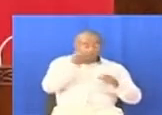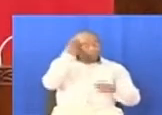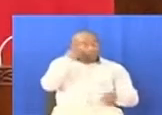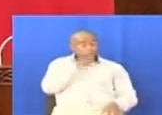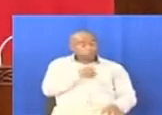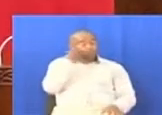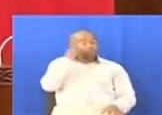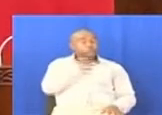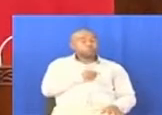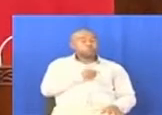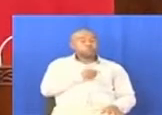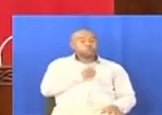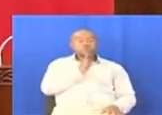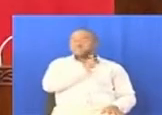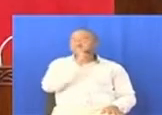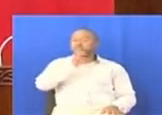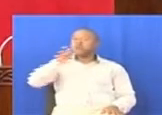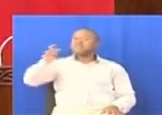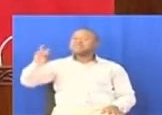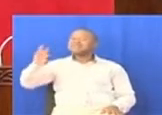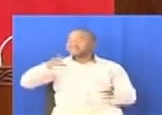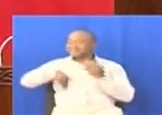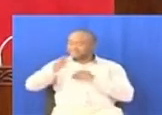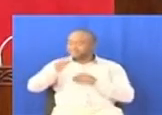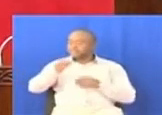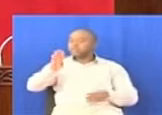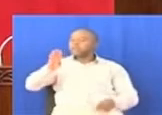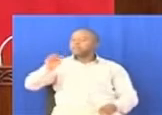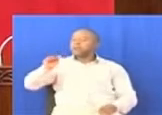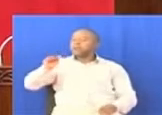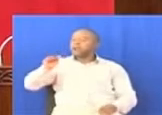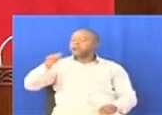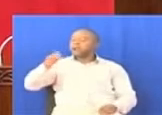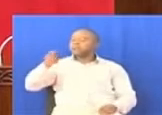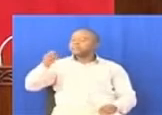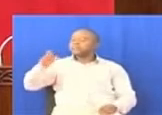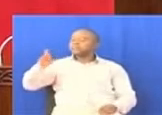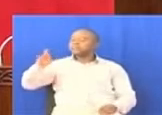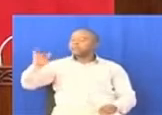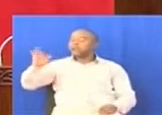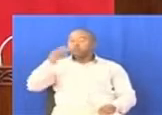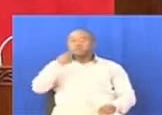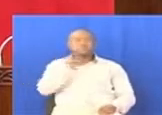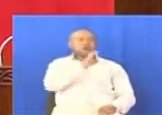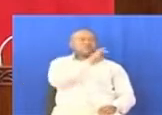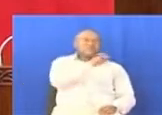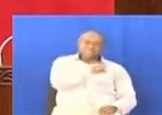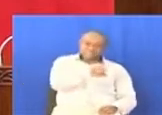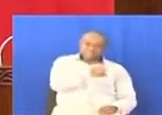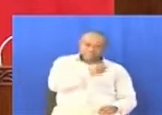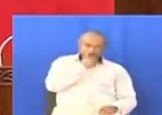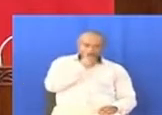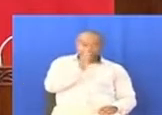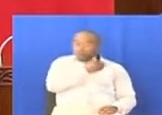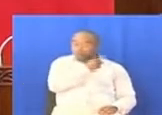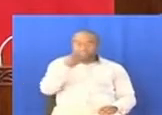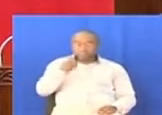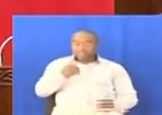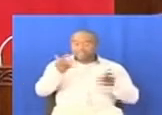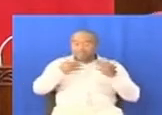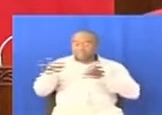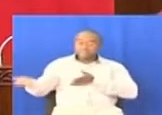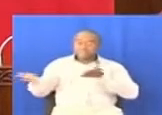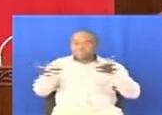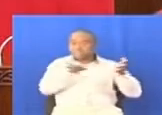ugonjwa wenyewe kumbe sio virus, unasababishwa na bakteria. Wengine wanatuambia ni virus. Wengine wanatuambia hata zile mashine zilizokuwa